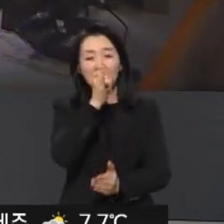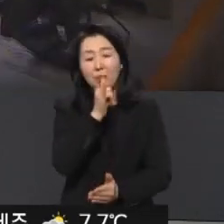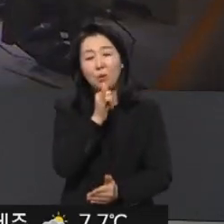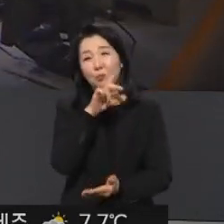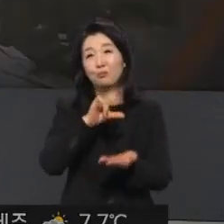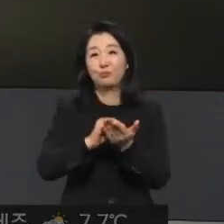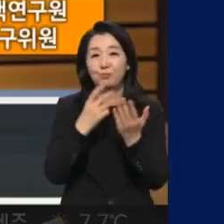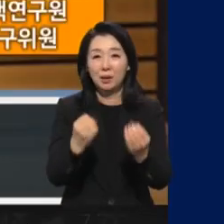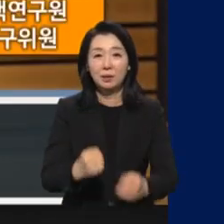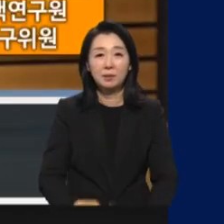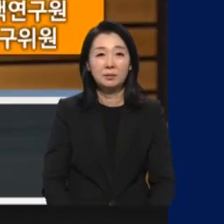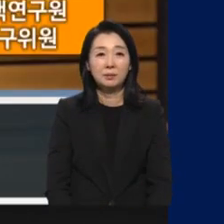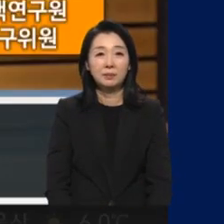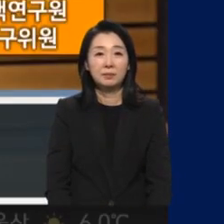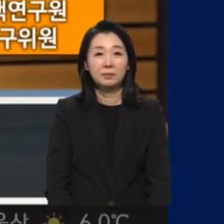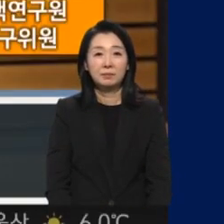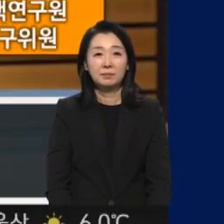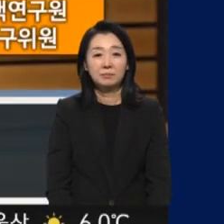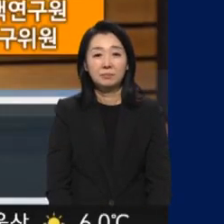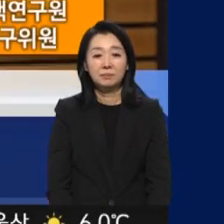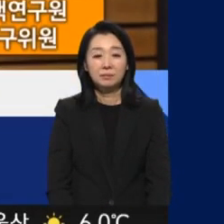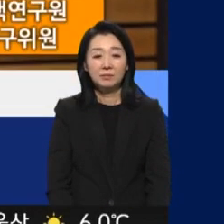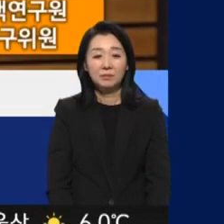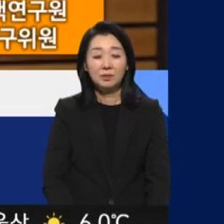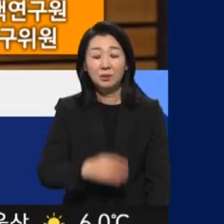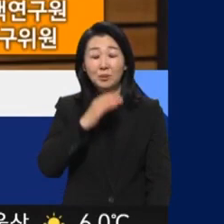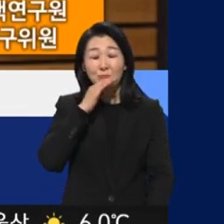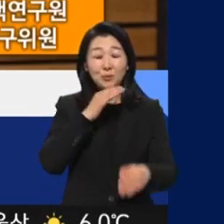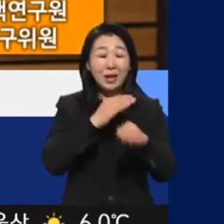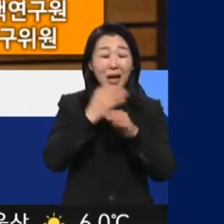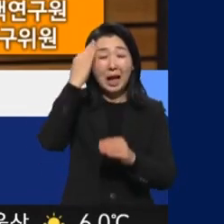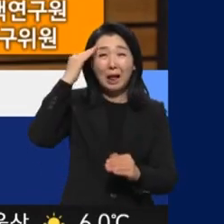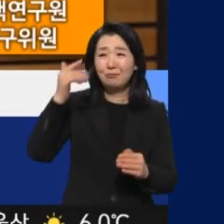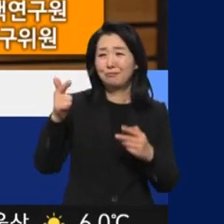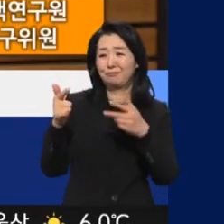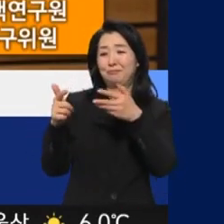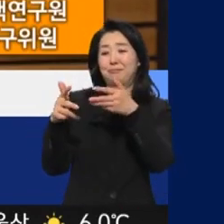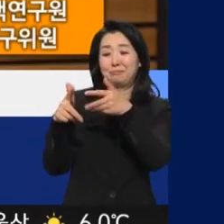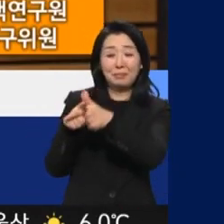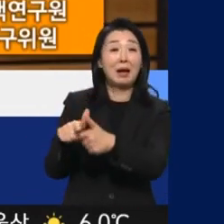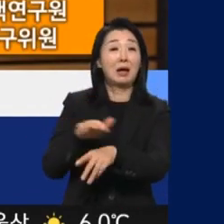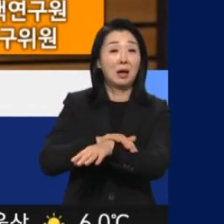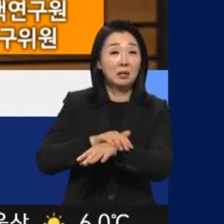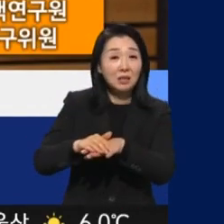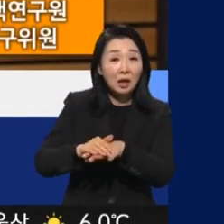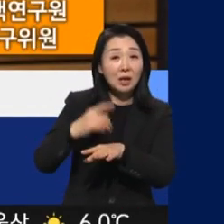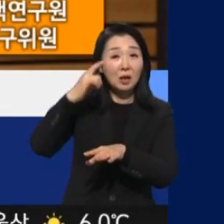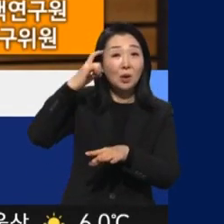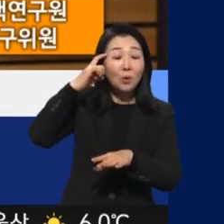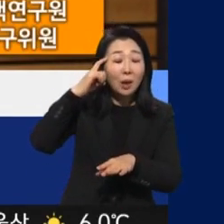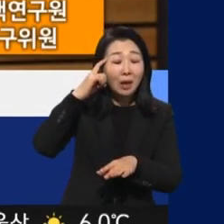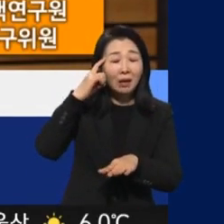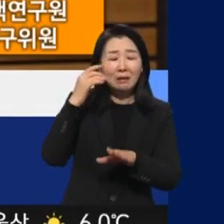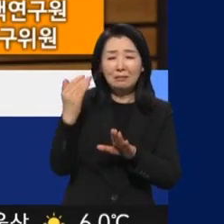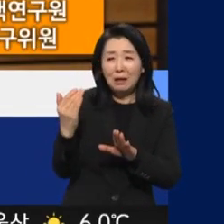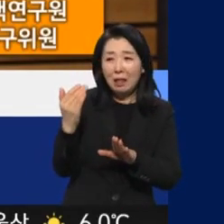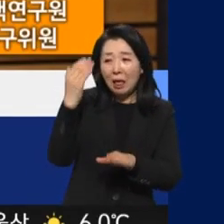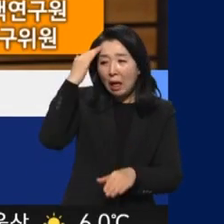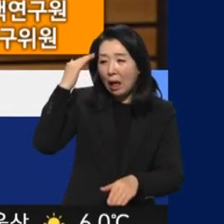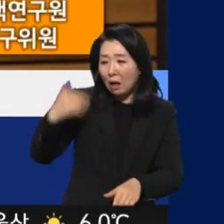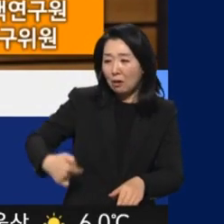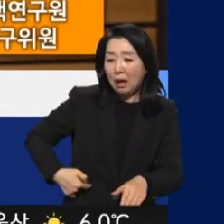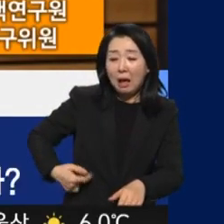있는데요. 북한이 중에서 허를 찌른다는 것도 있고요. 예. 그런 면에서는 상대방이 가장 아파할 수 있는